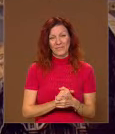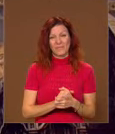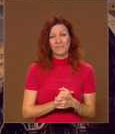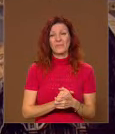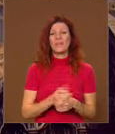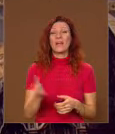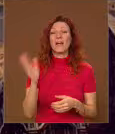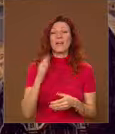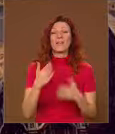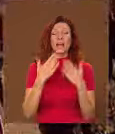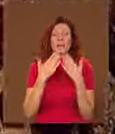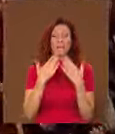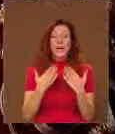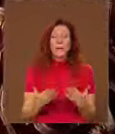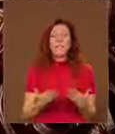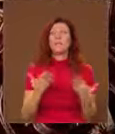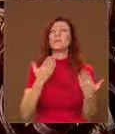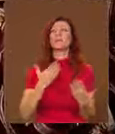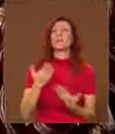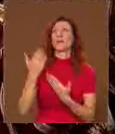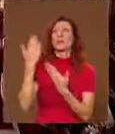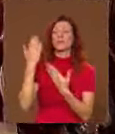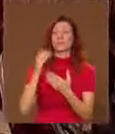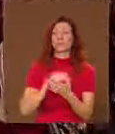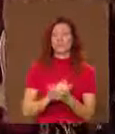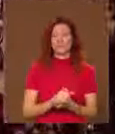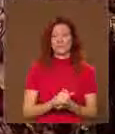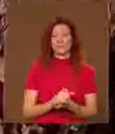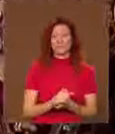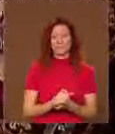Да благодарим на Господа.